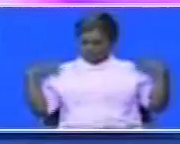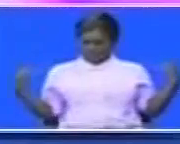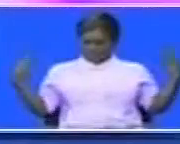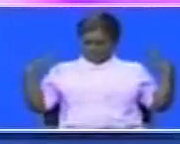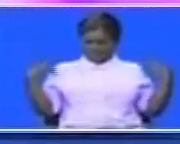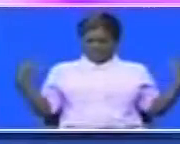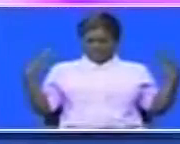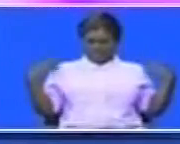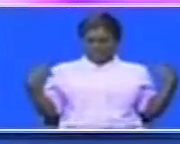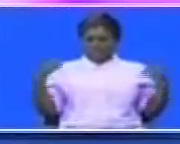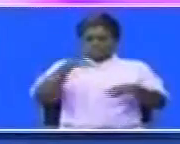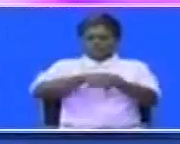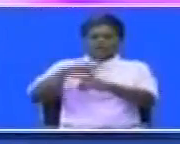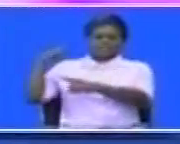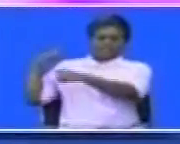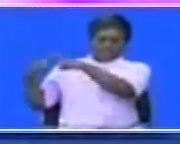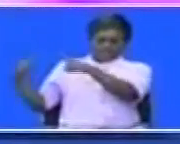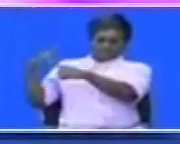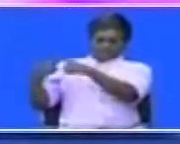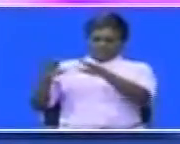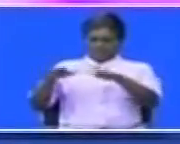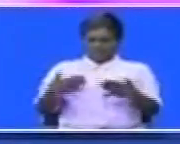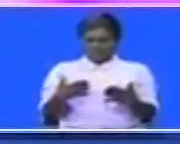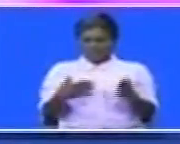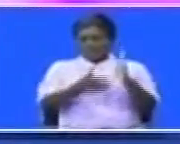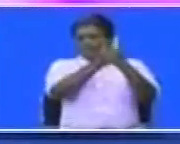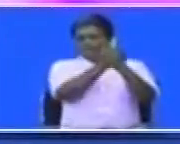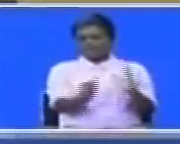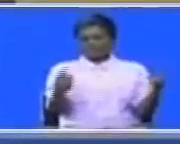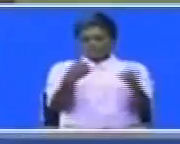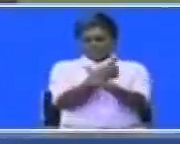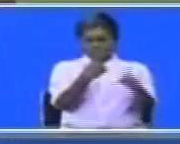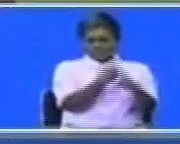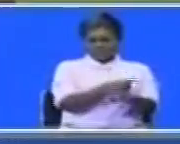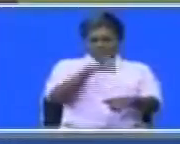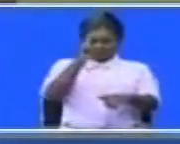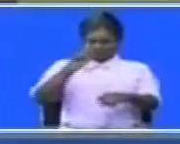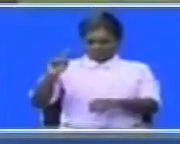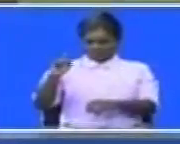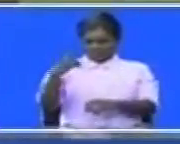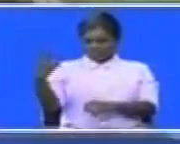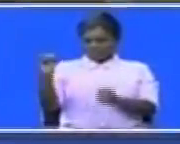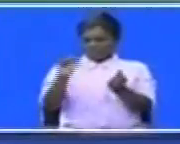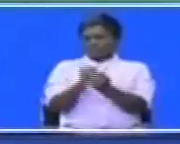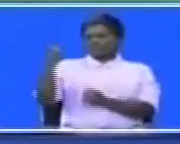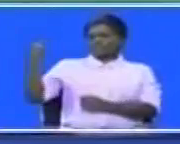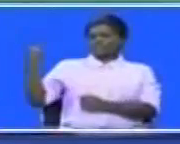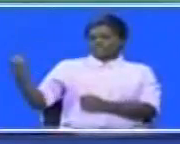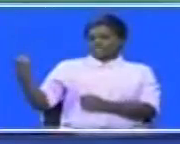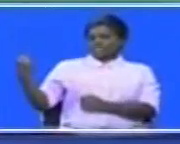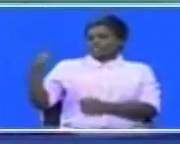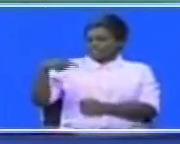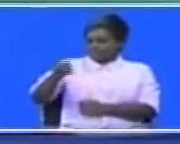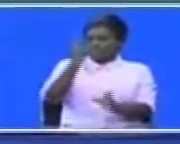great. It was a great learning experience in terms of skill on different disciplines. Katika msimu wa mwaka 2015,